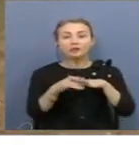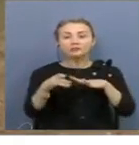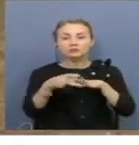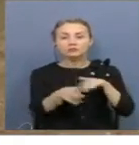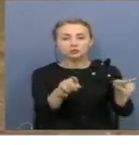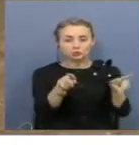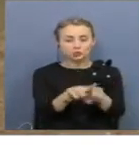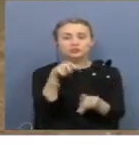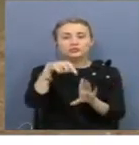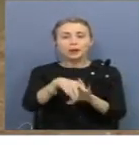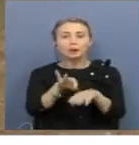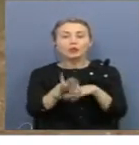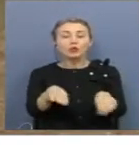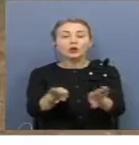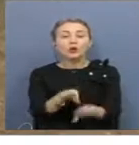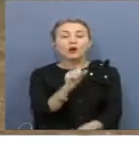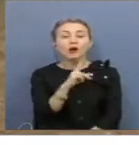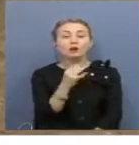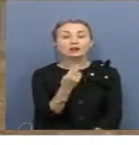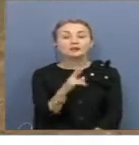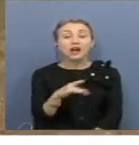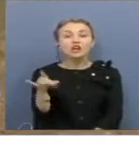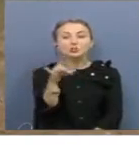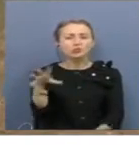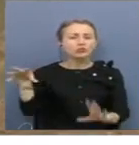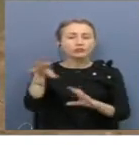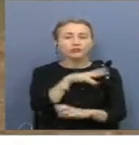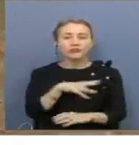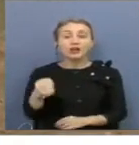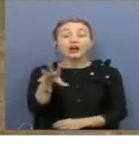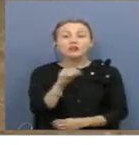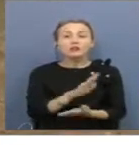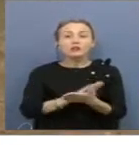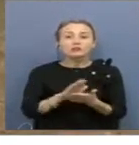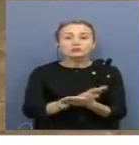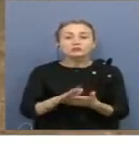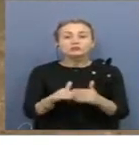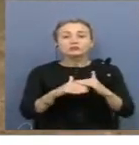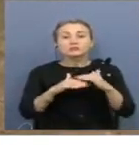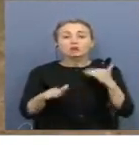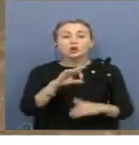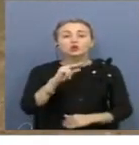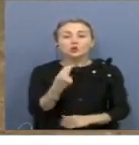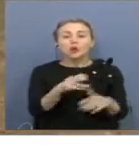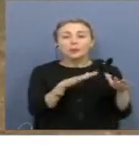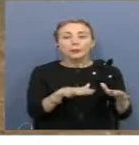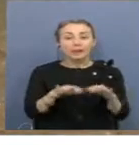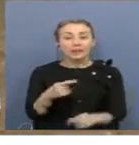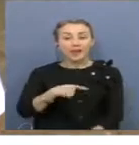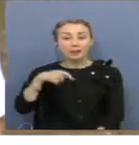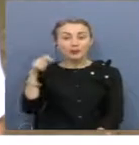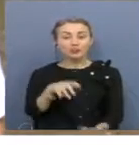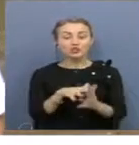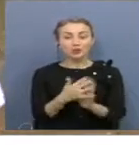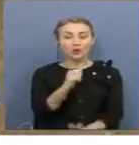бүгін бүкіл біздің ауыл Зеренді ауданының тұрғындары бәрі үйлердің маңайын, көлдің маңайын,